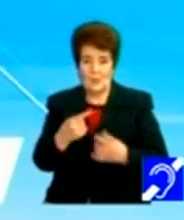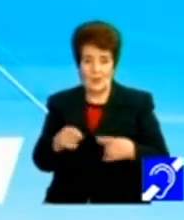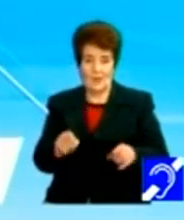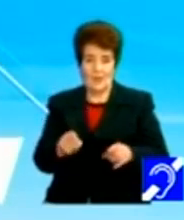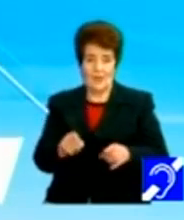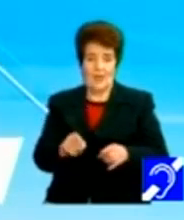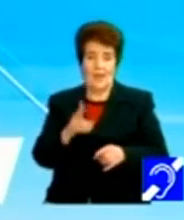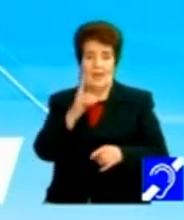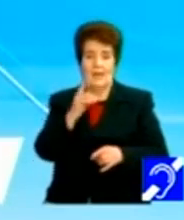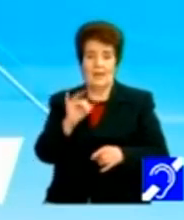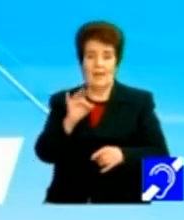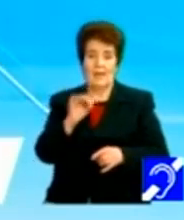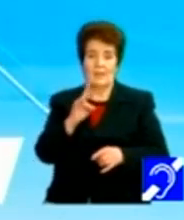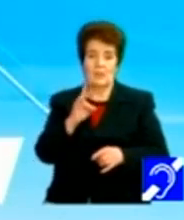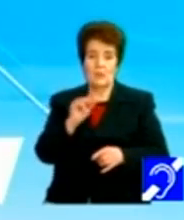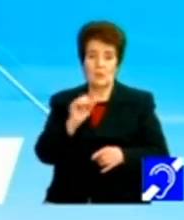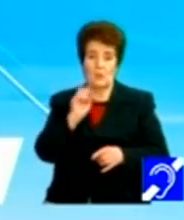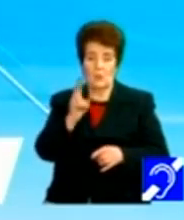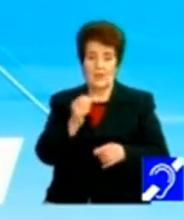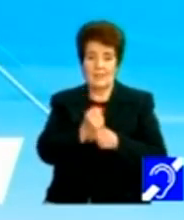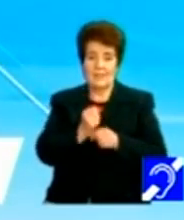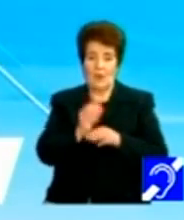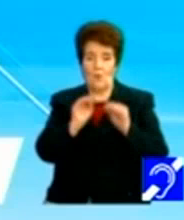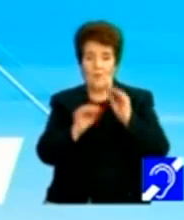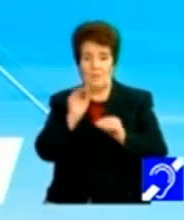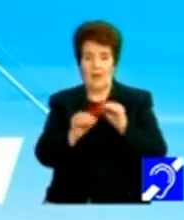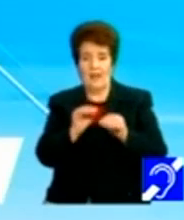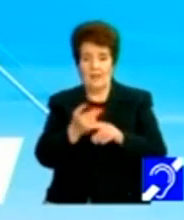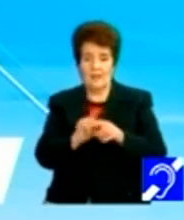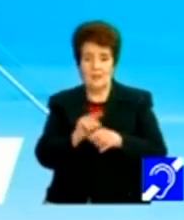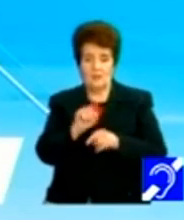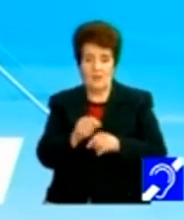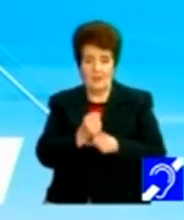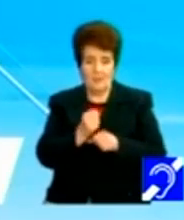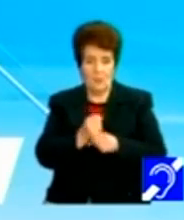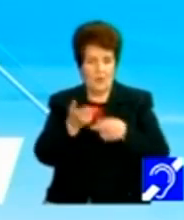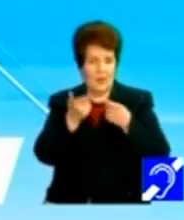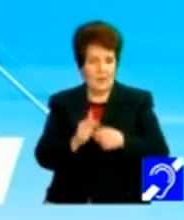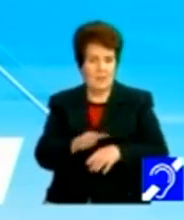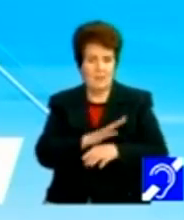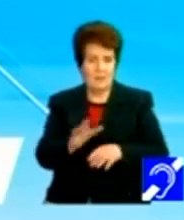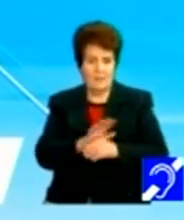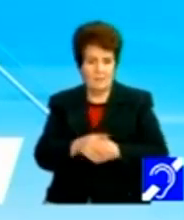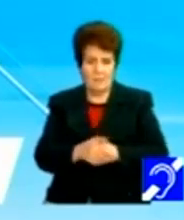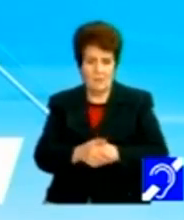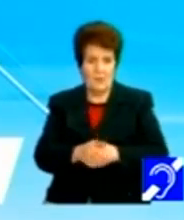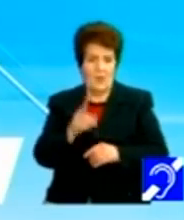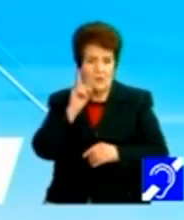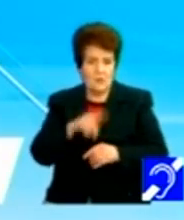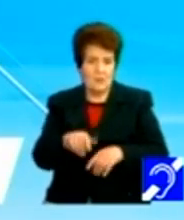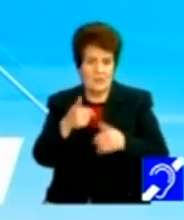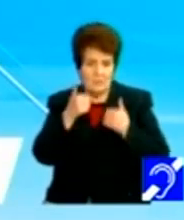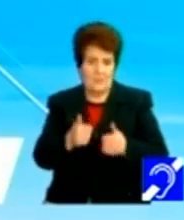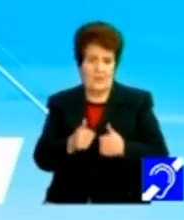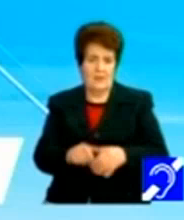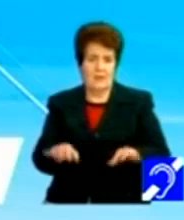Domnul Chirinciuc, i s-au fabricat toate acele filmulețe care n-aveau nicio legătură cu realitatea până la urmă. Se știe foarte bine că n-a luat niciun